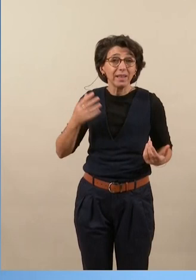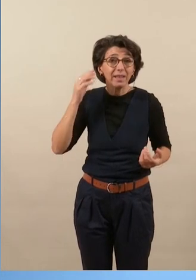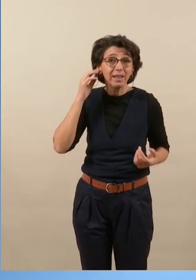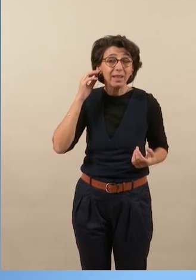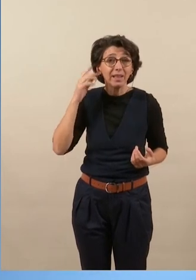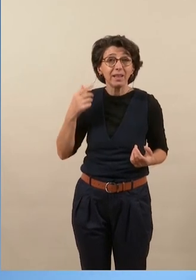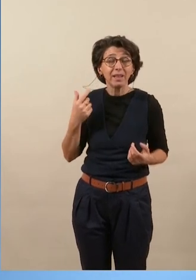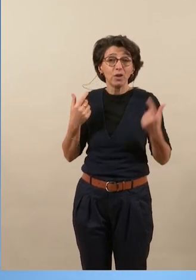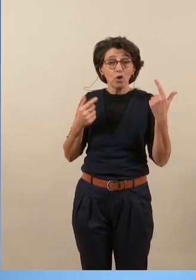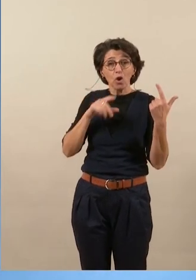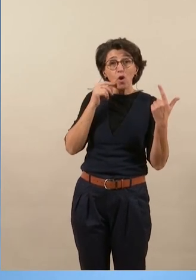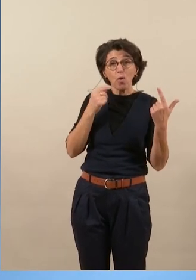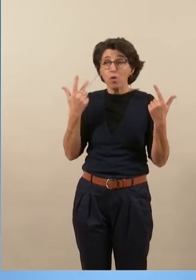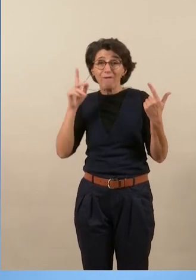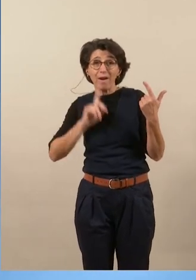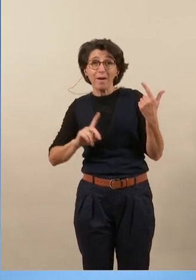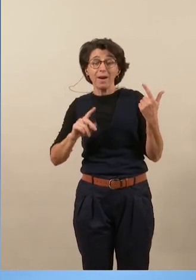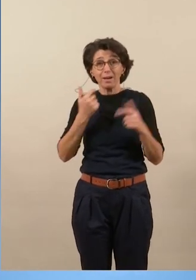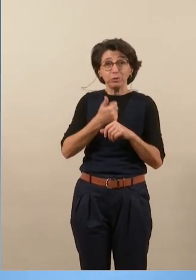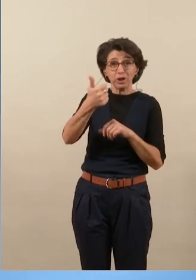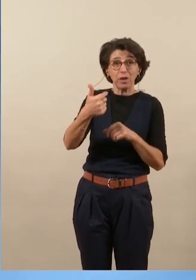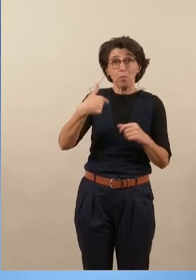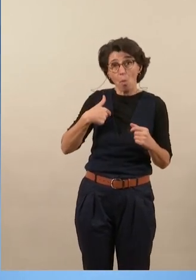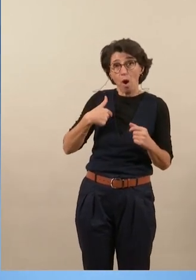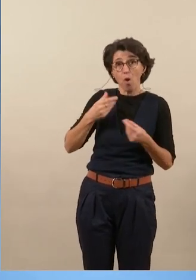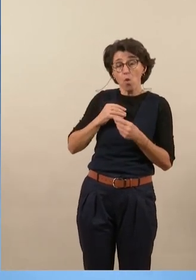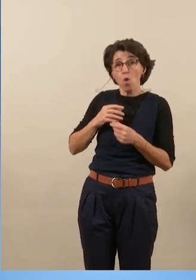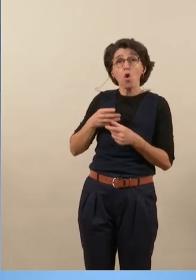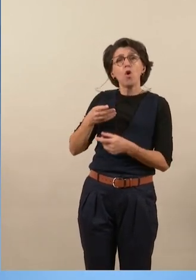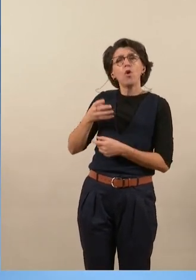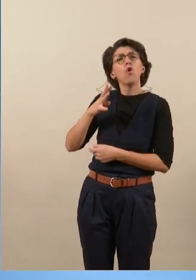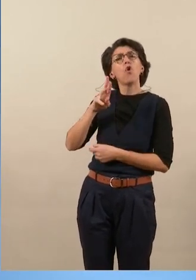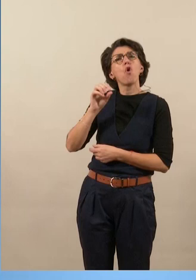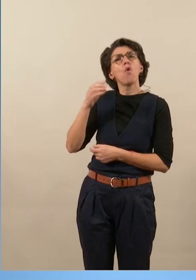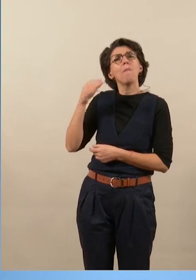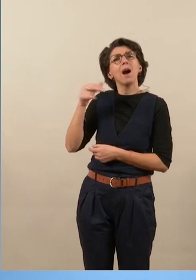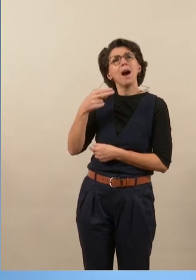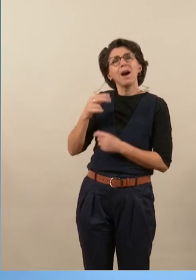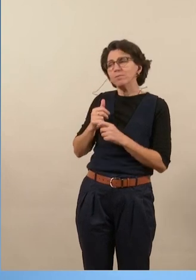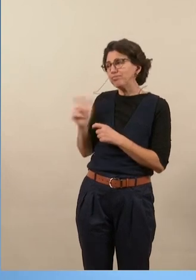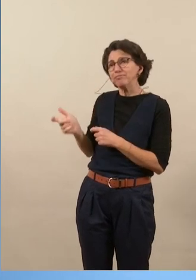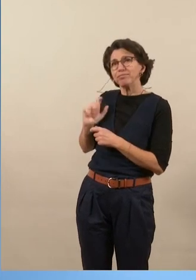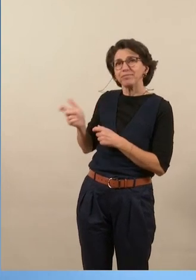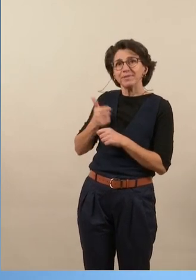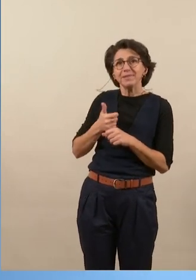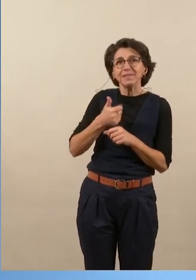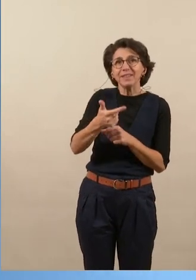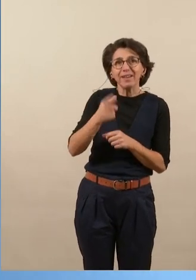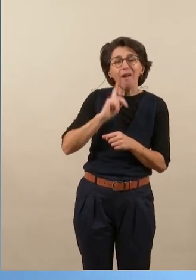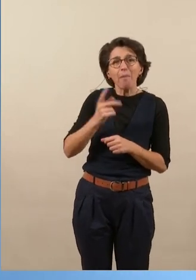l'année prochaine ça sera soit romain soit moi et l'année d'après ça sera co donc vous prépareer ça va ça